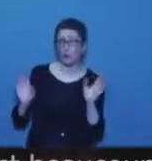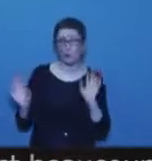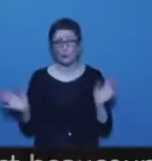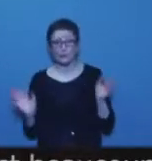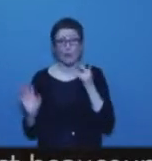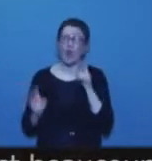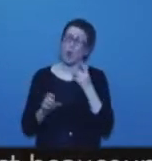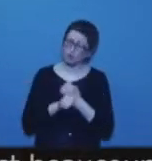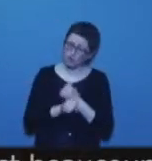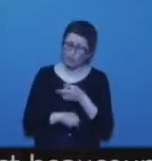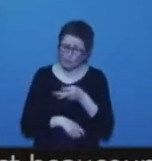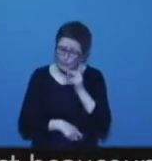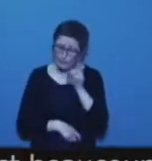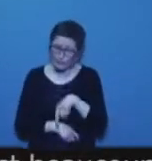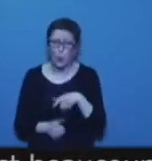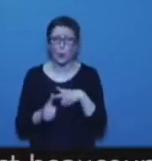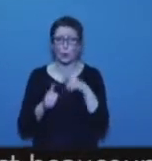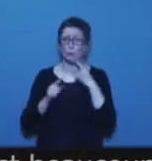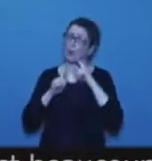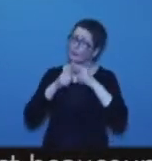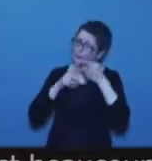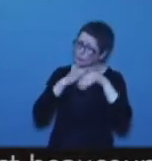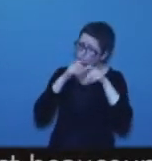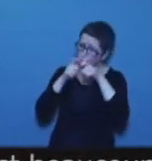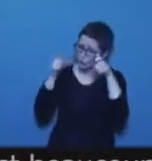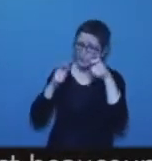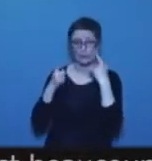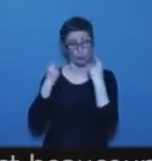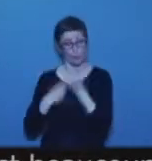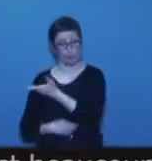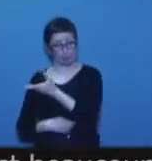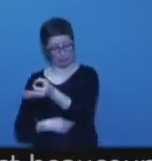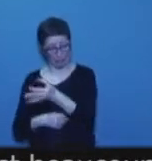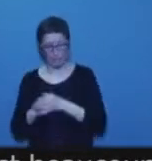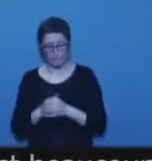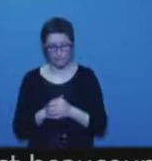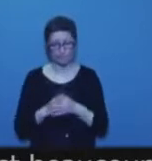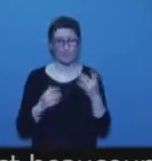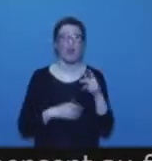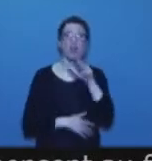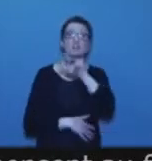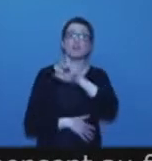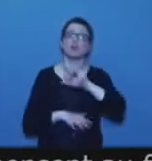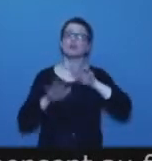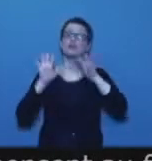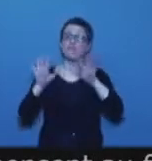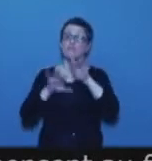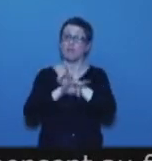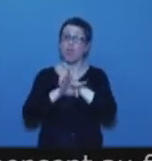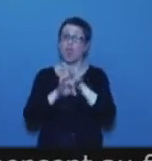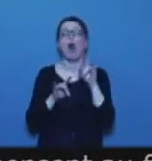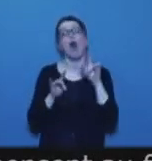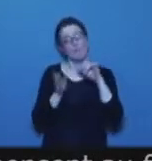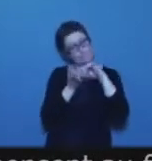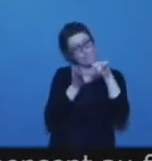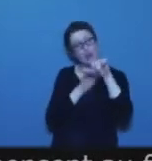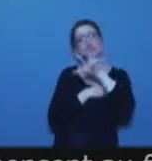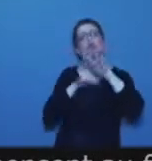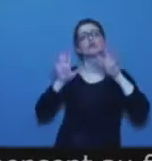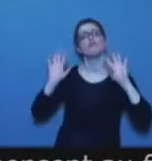travailler davantage et vous allez négocier. Que dit Madame Le Pen? 39 heures, payez 39.